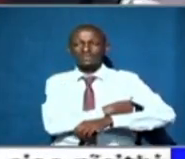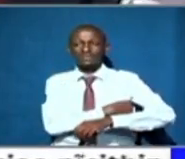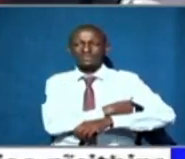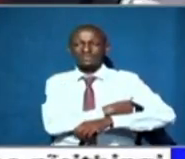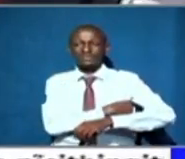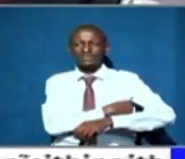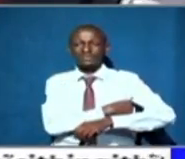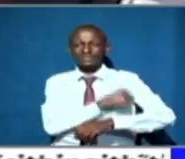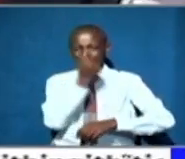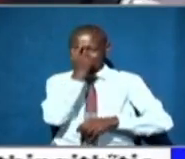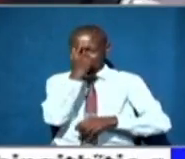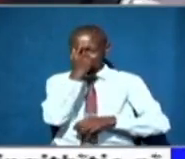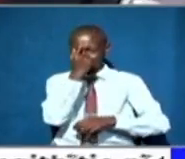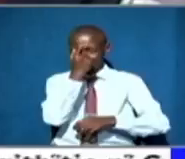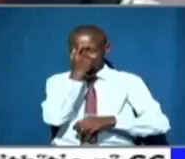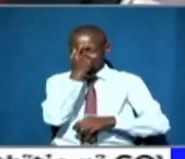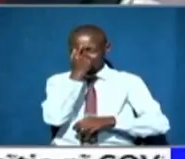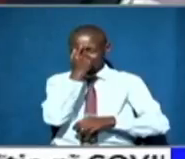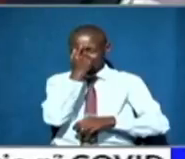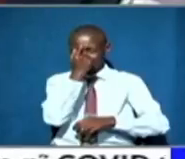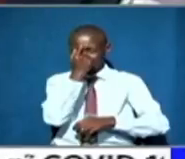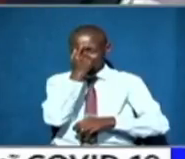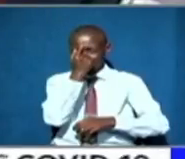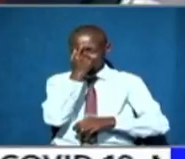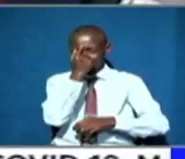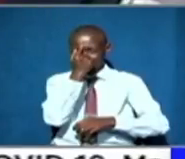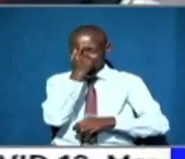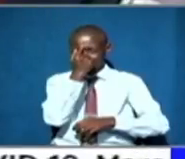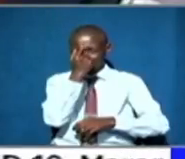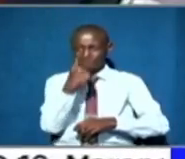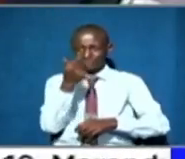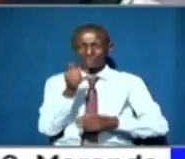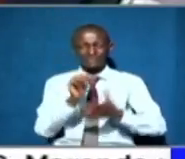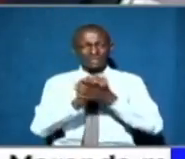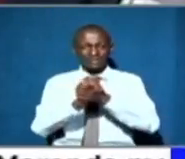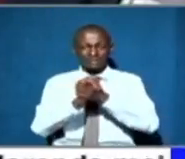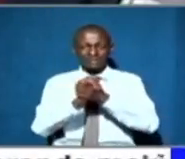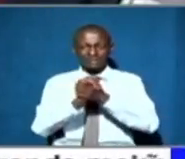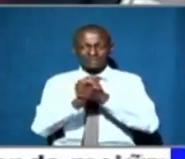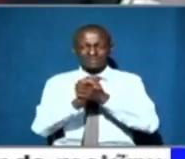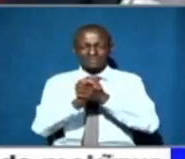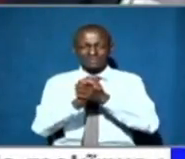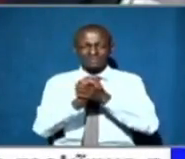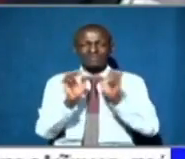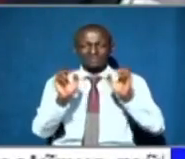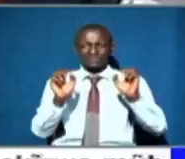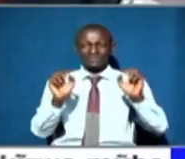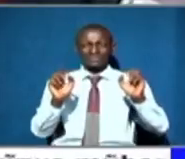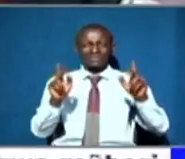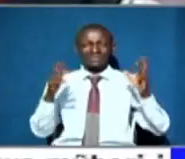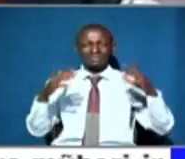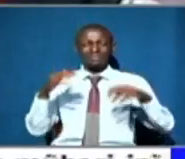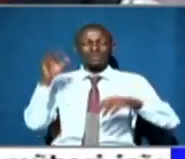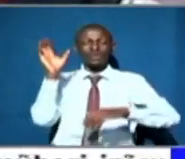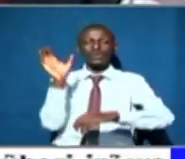Senior chief wa garaje Wagara etago mukuria mukuria nyakinyi agethia ngatho nyingi muno mudu tu maiko andu aria maranywa